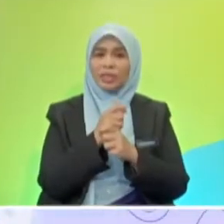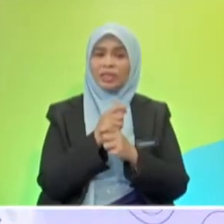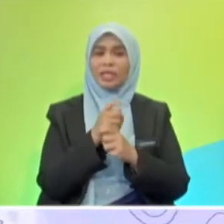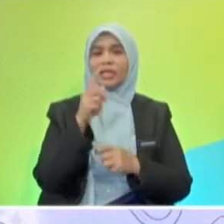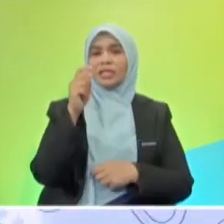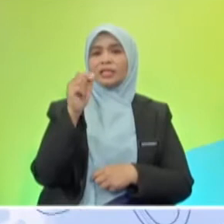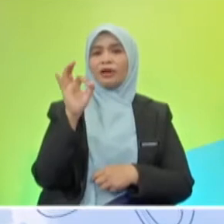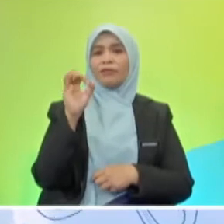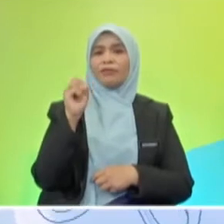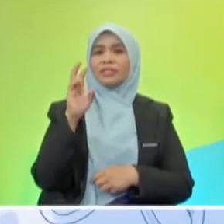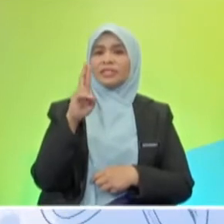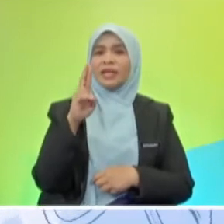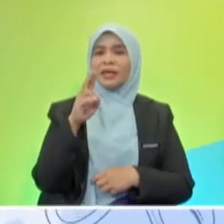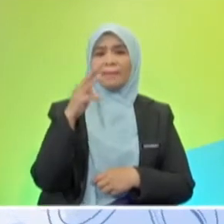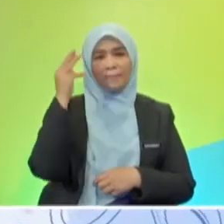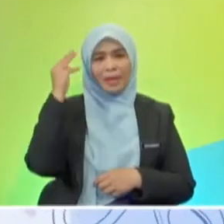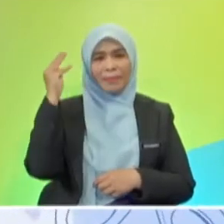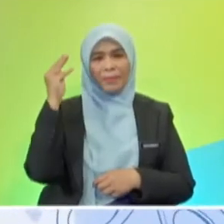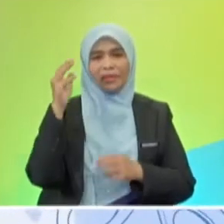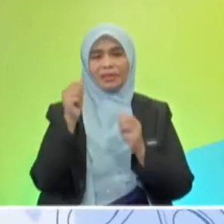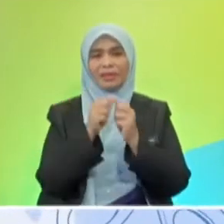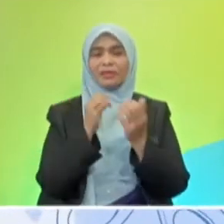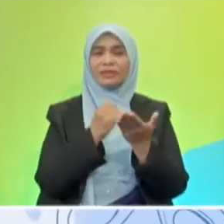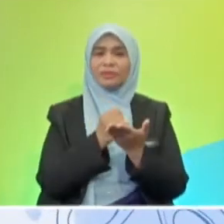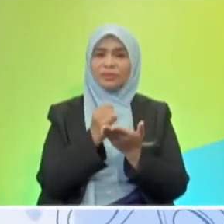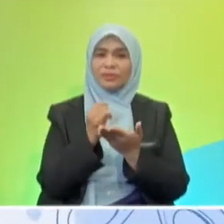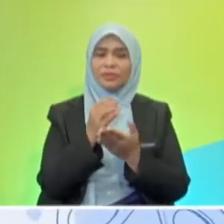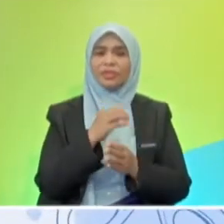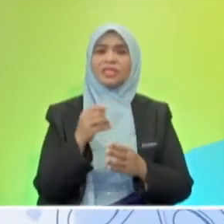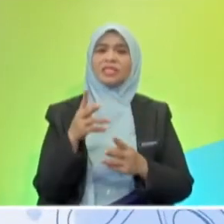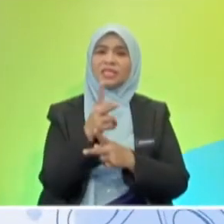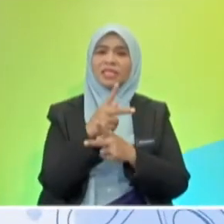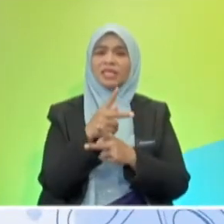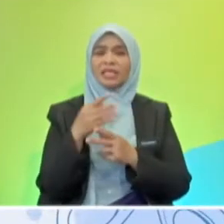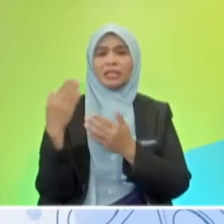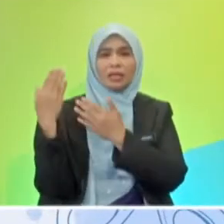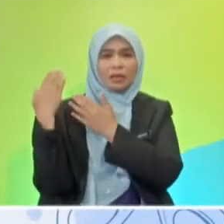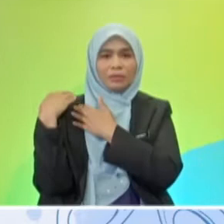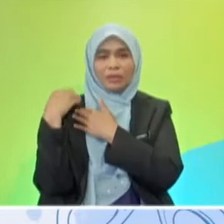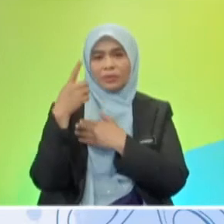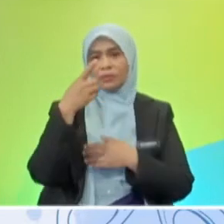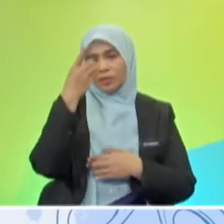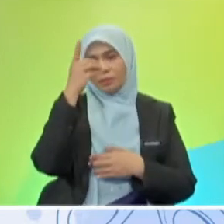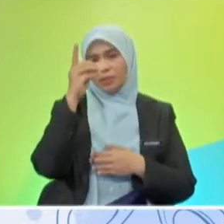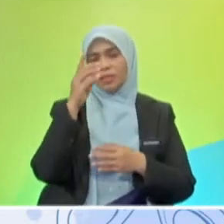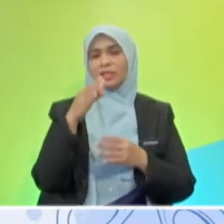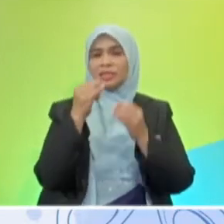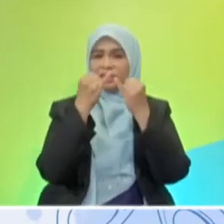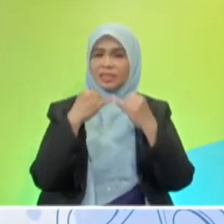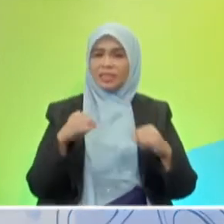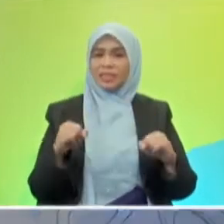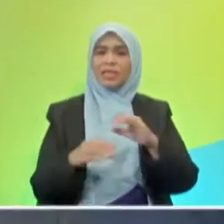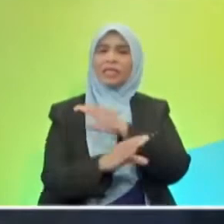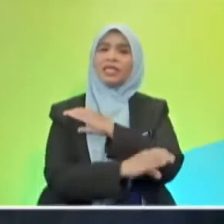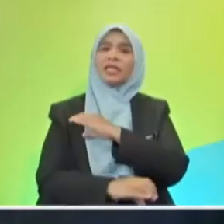mimpi dengan jujur dan penuh tanggung jawab demi menjaga kesejahteraan negara Oke ah jadi